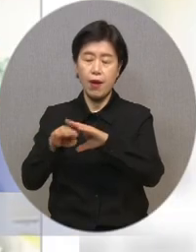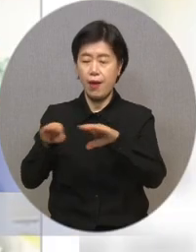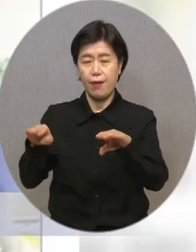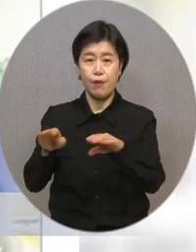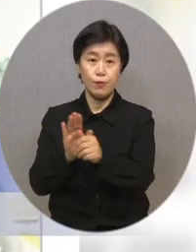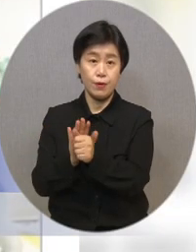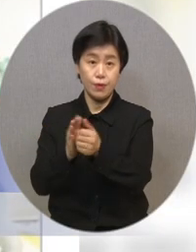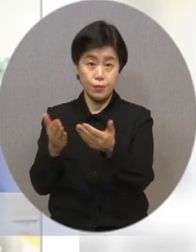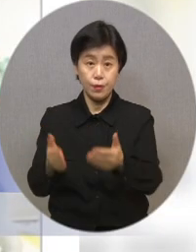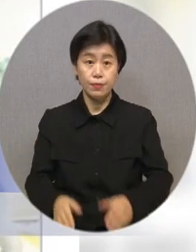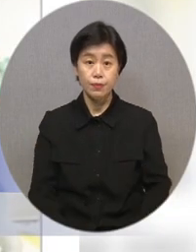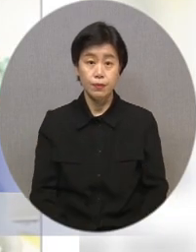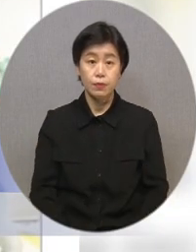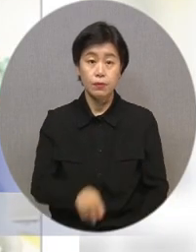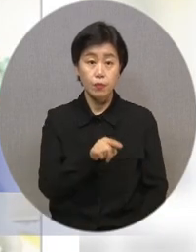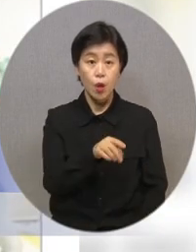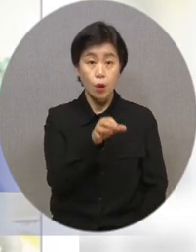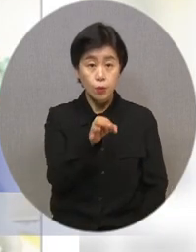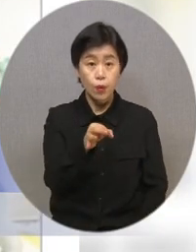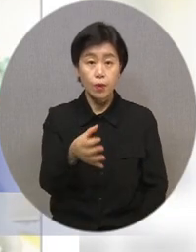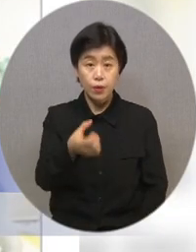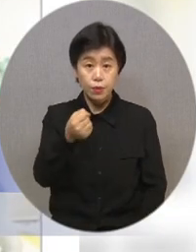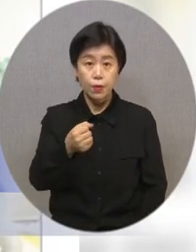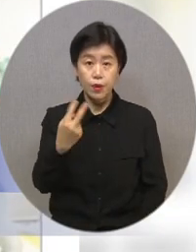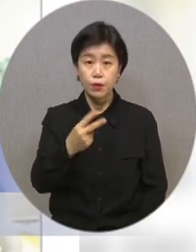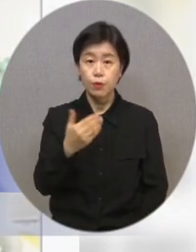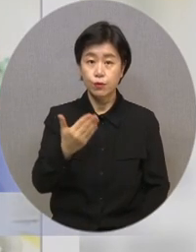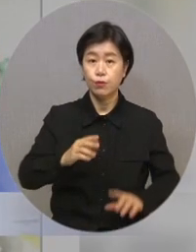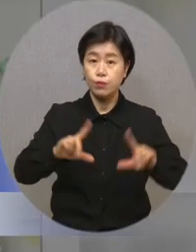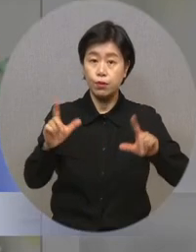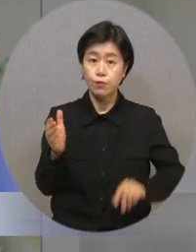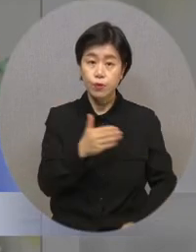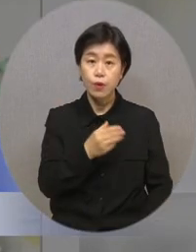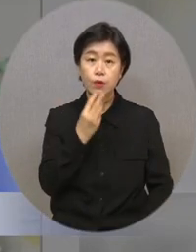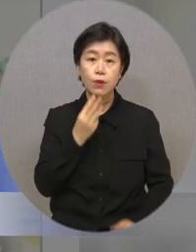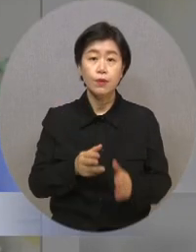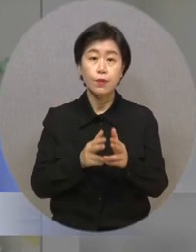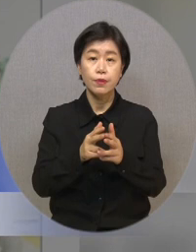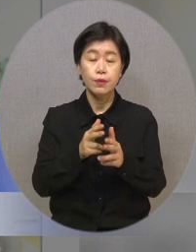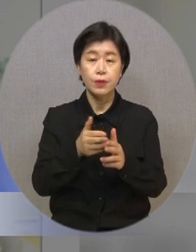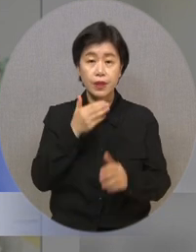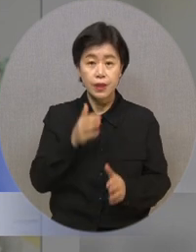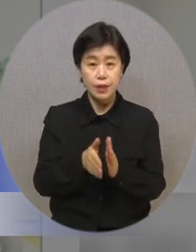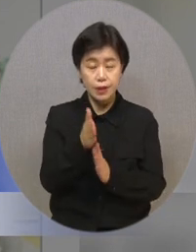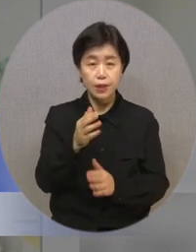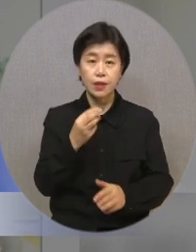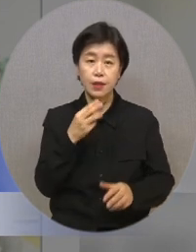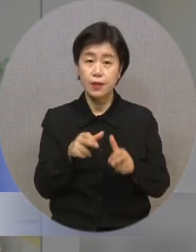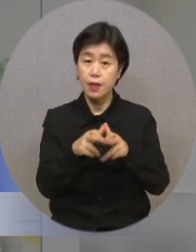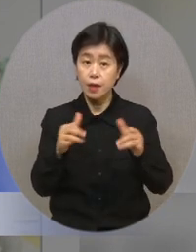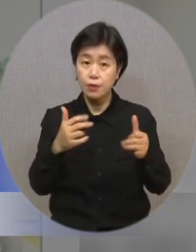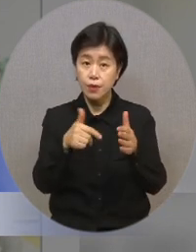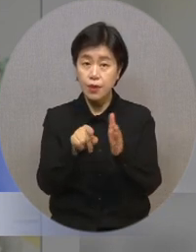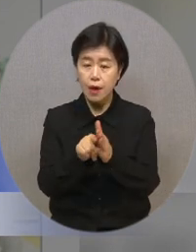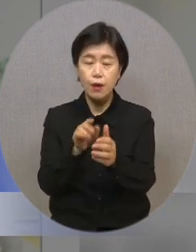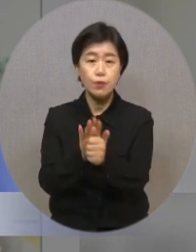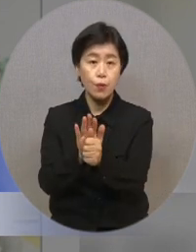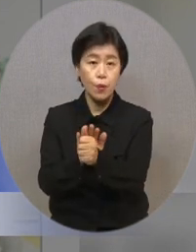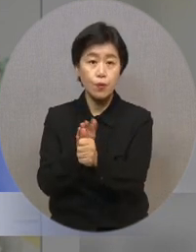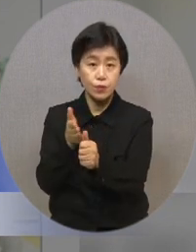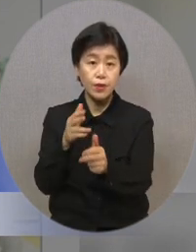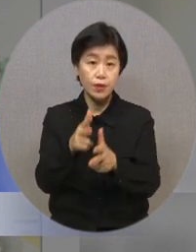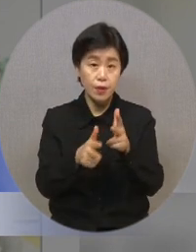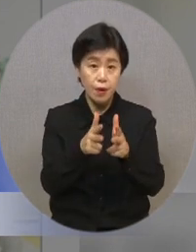있습니다 복권기금 지원으로 2009년부터 된 서울시 장애인 주거 편의지원 사업은이 대상가구를